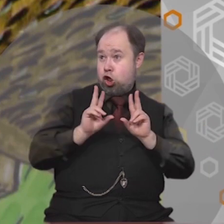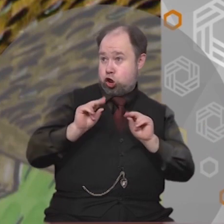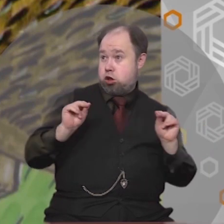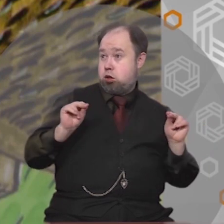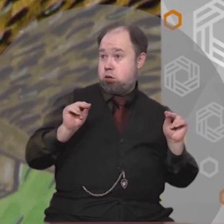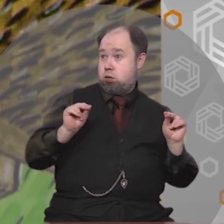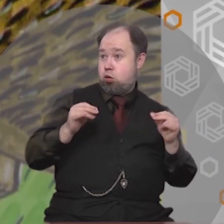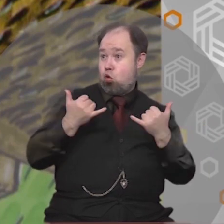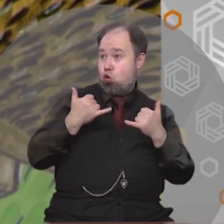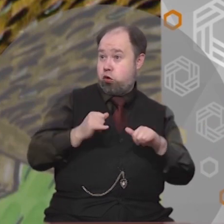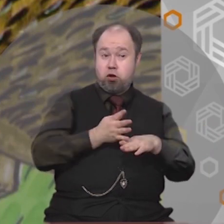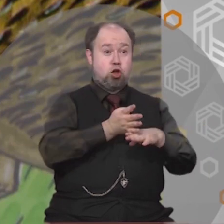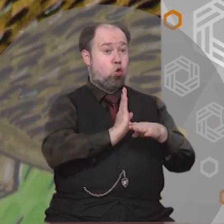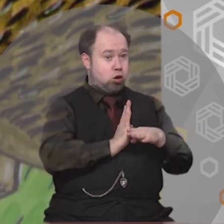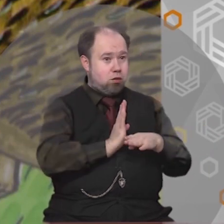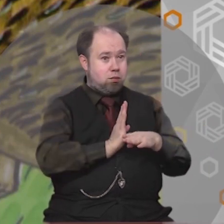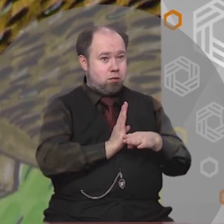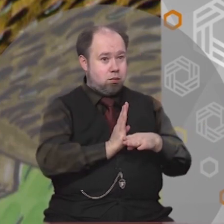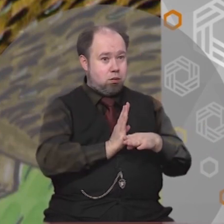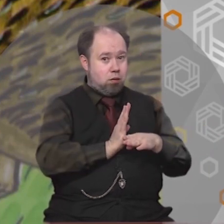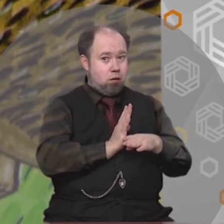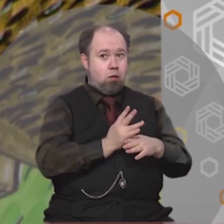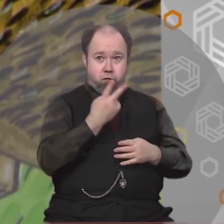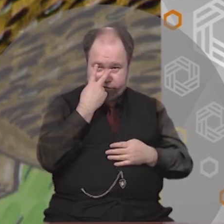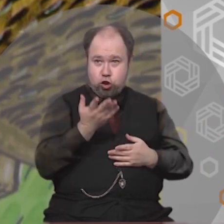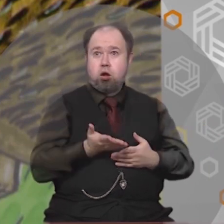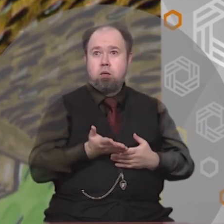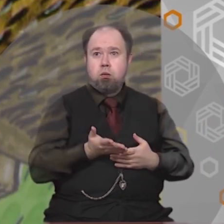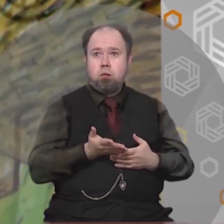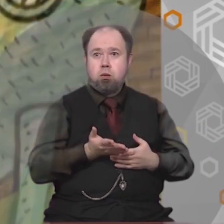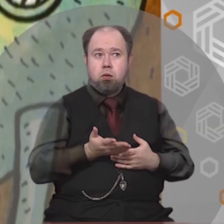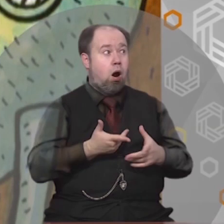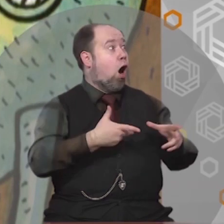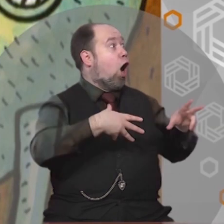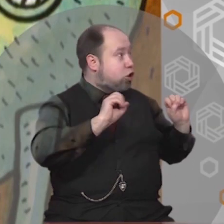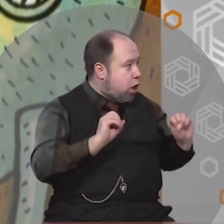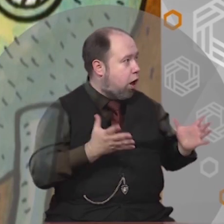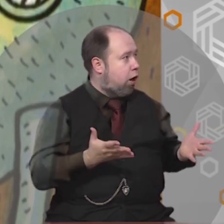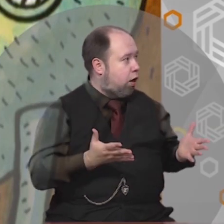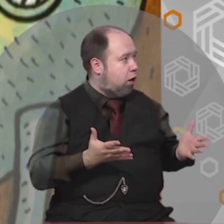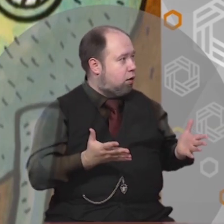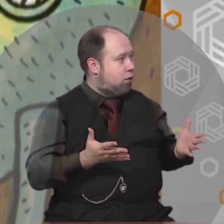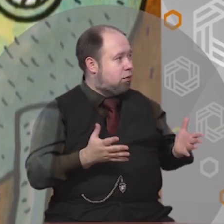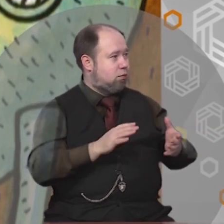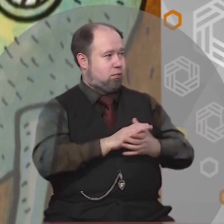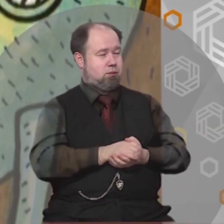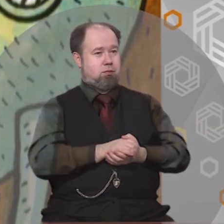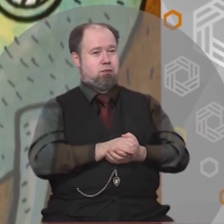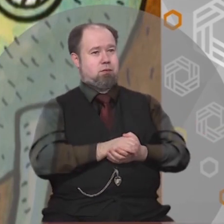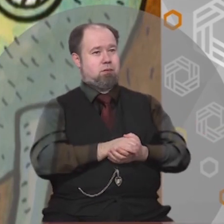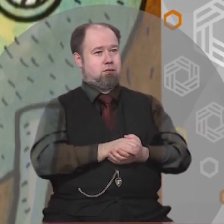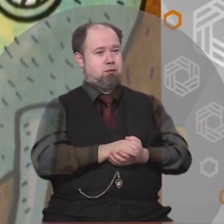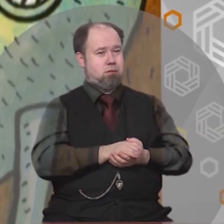«Счастье-то?» удивился ежик. «Конечно, видел». «Где?» хором